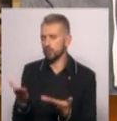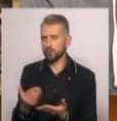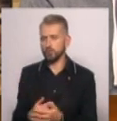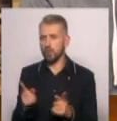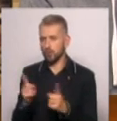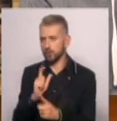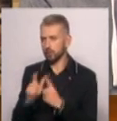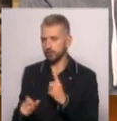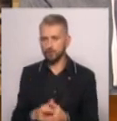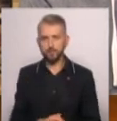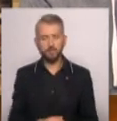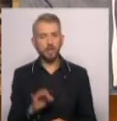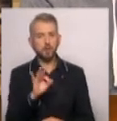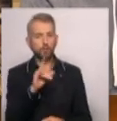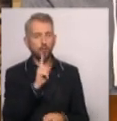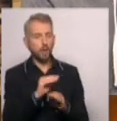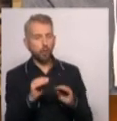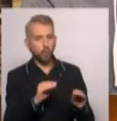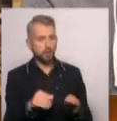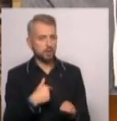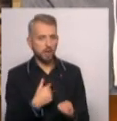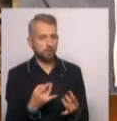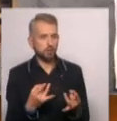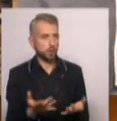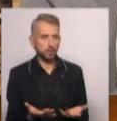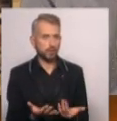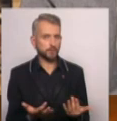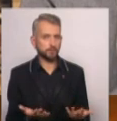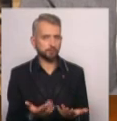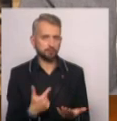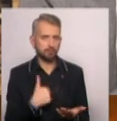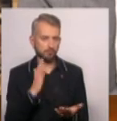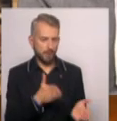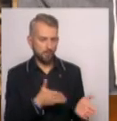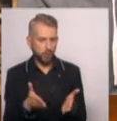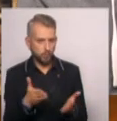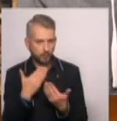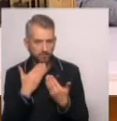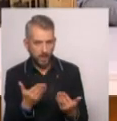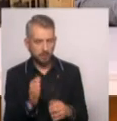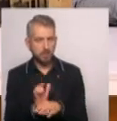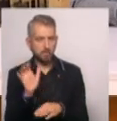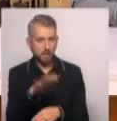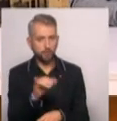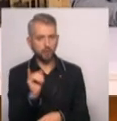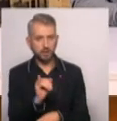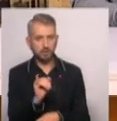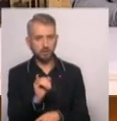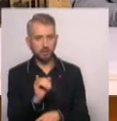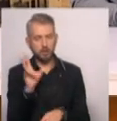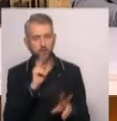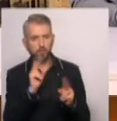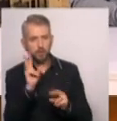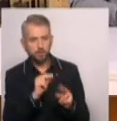коротенький коментар. З приводу благоустрою я просто підготую звернення, направлю його і